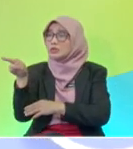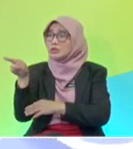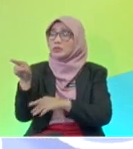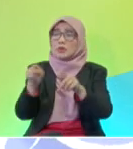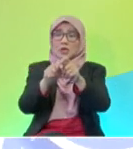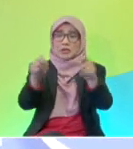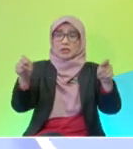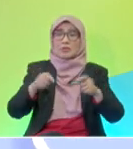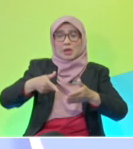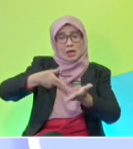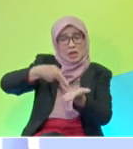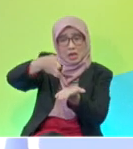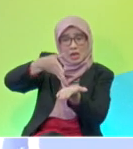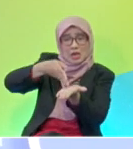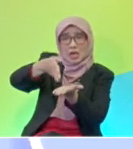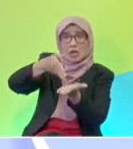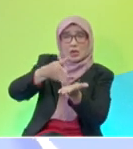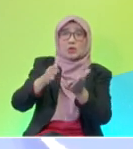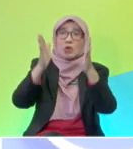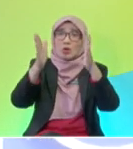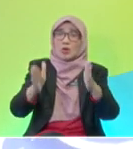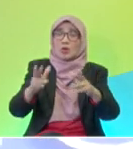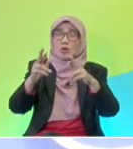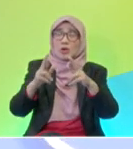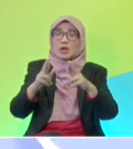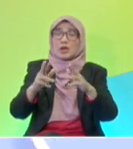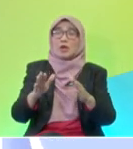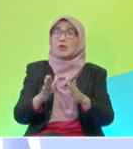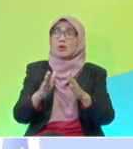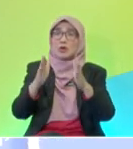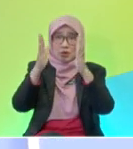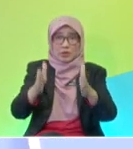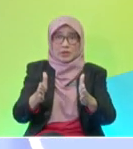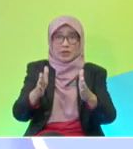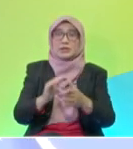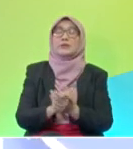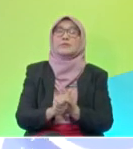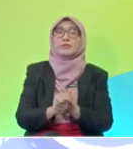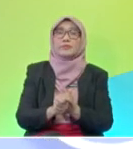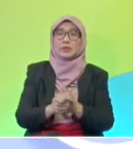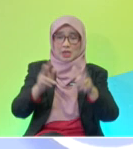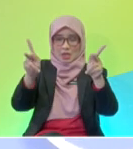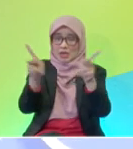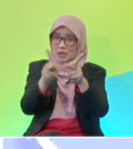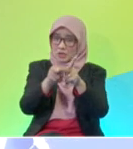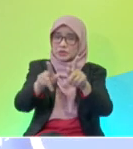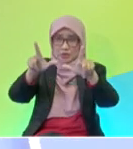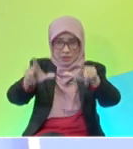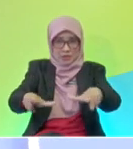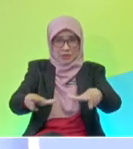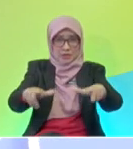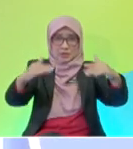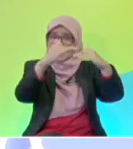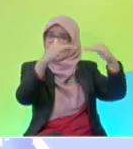ramai kasut ni dia letak di tengah-tengah pintu mana boleh jadi pengawas tu menegurnya supaya Letakkan kasut itu di rak